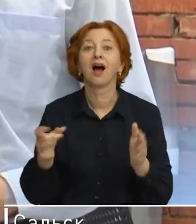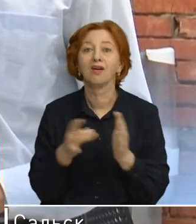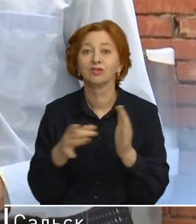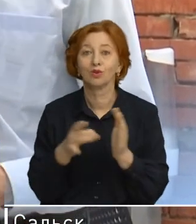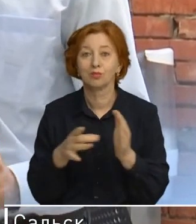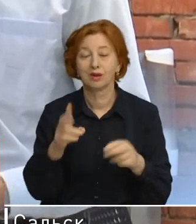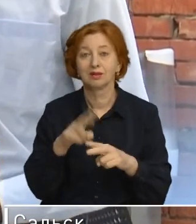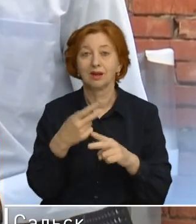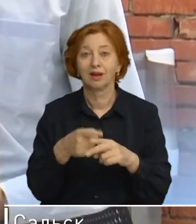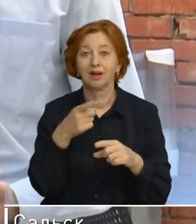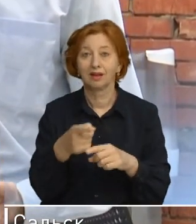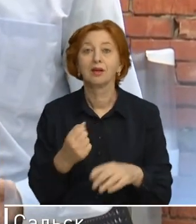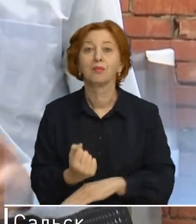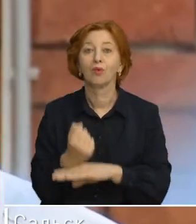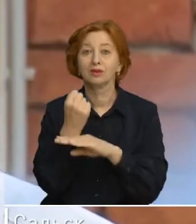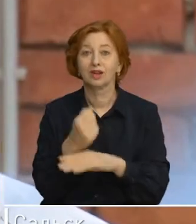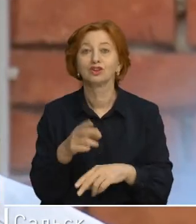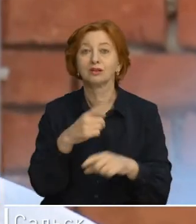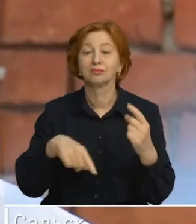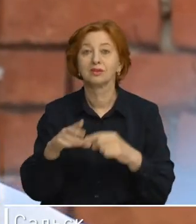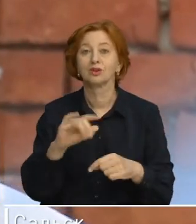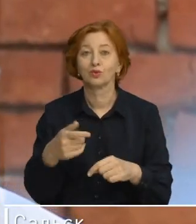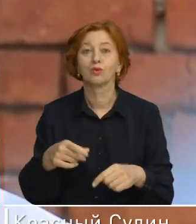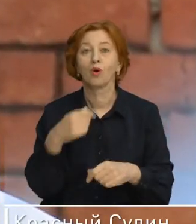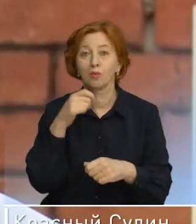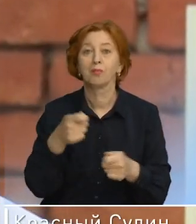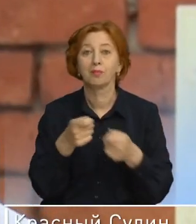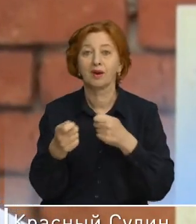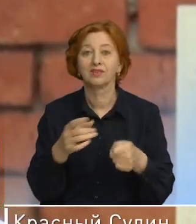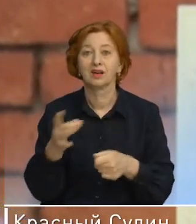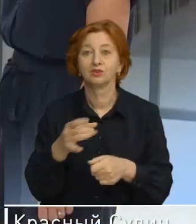Космический всеобуч уже поддержан Миноборнауки России и правительством Ростовской области.